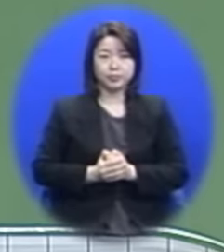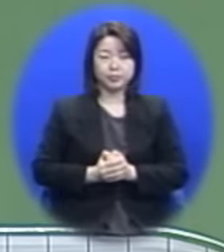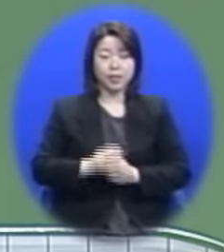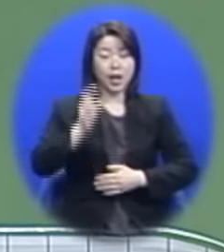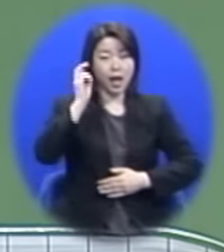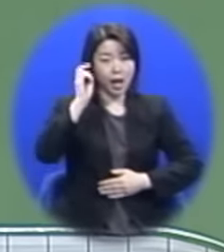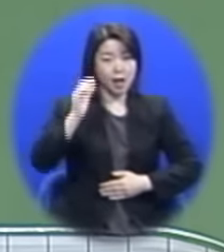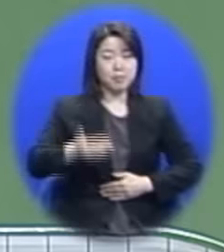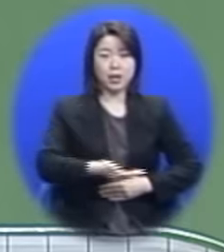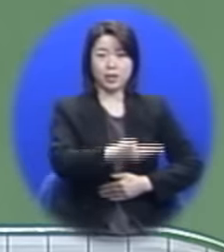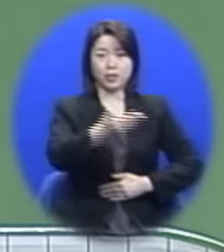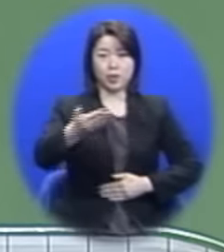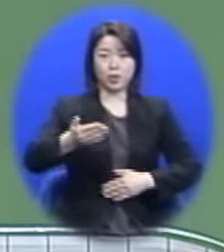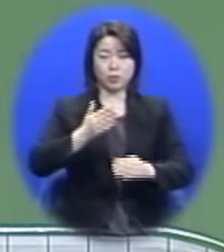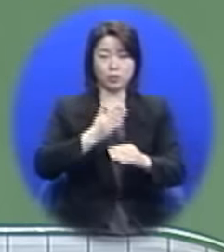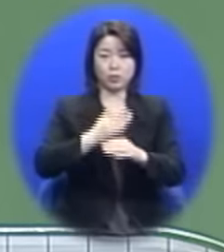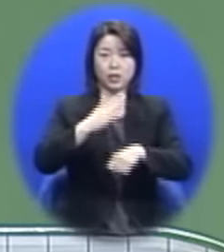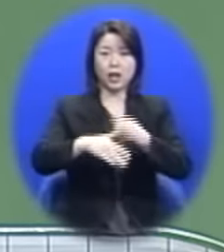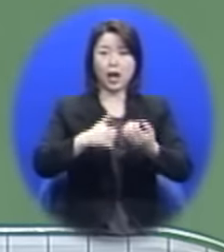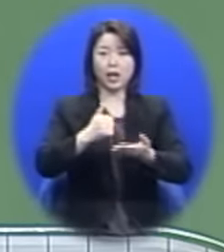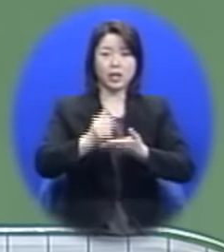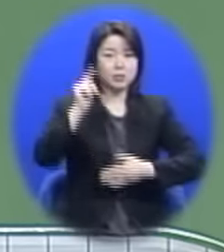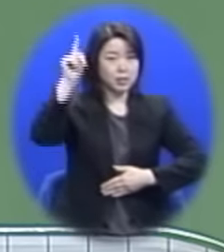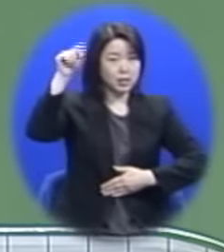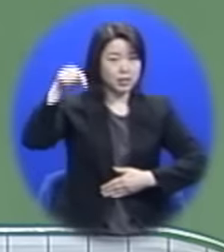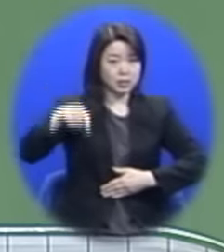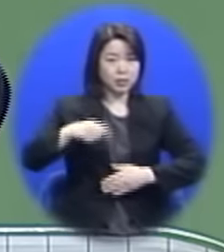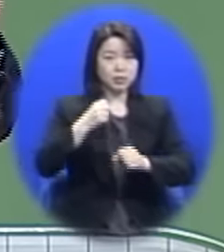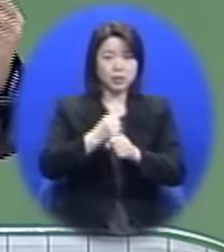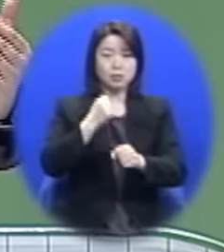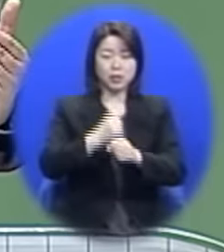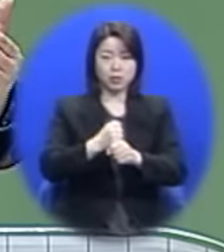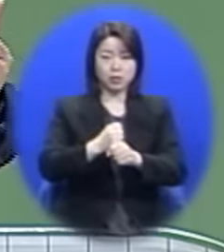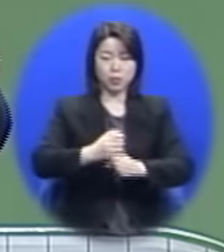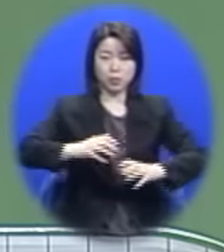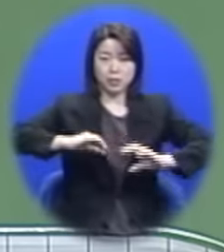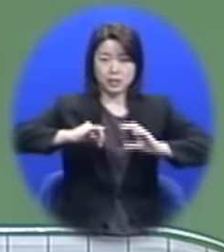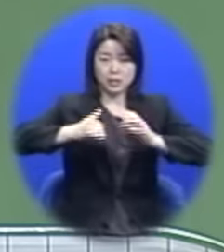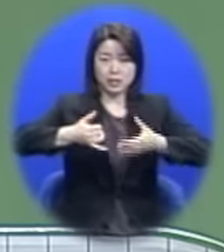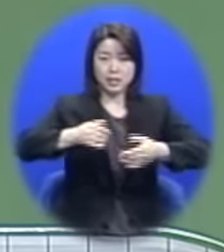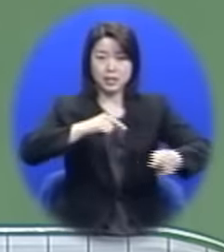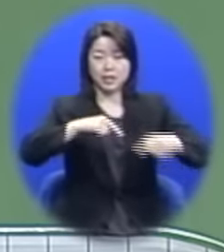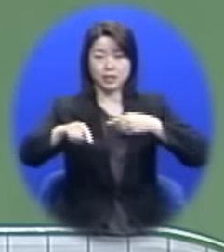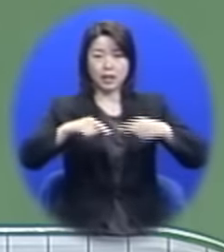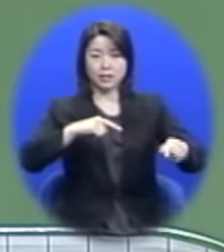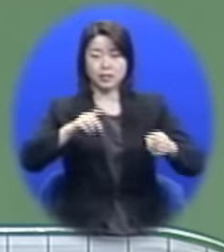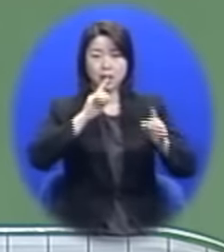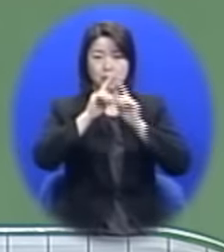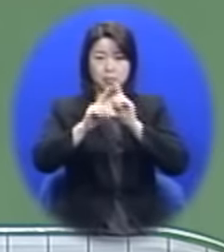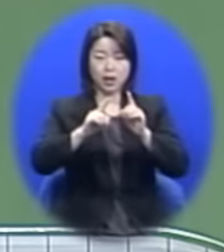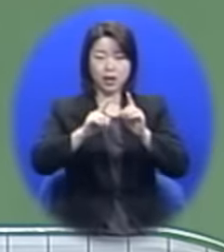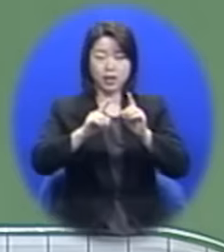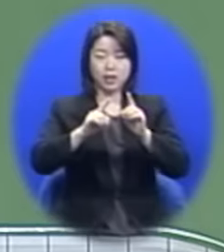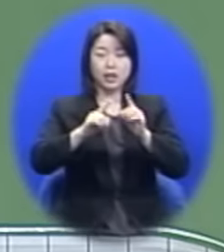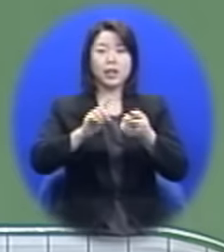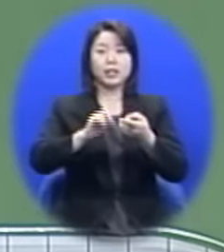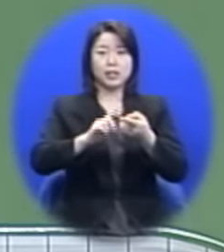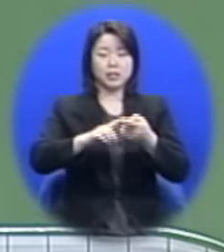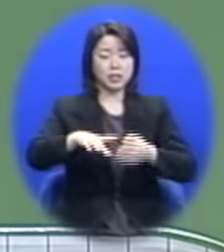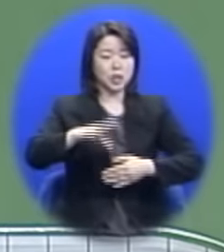아마 여러분들 중에는 하나님이 천지를 창조하시고 그리고 세상을 다스린다는 말에 대해서 처음 들으신